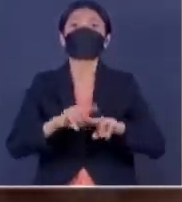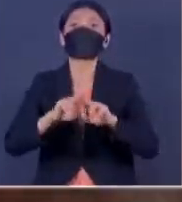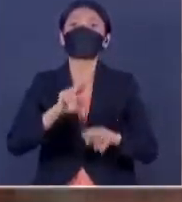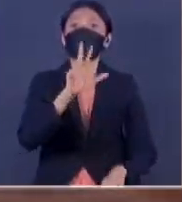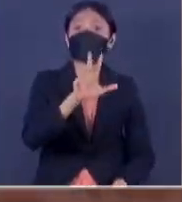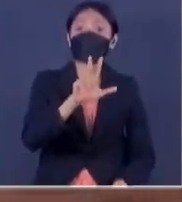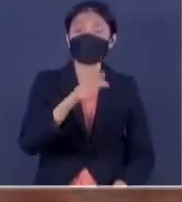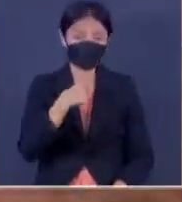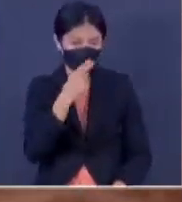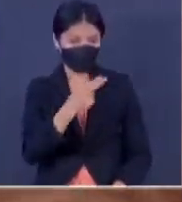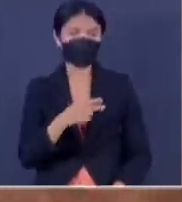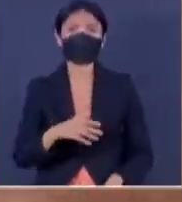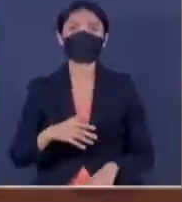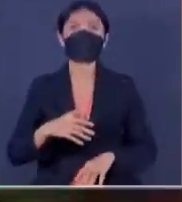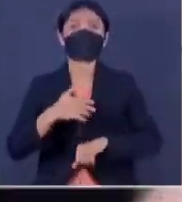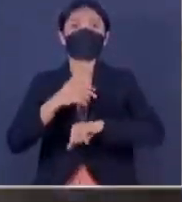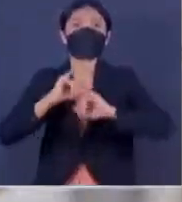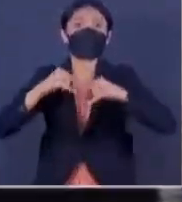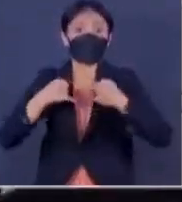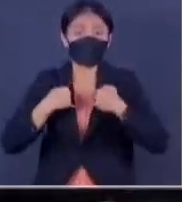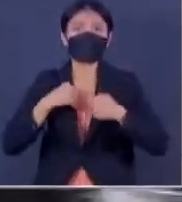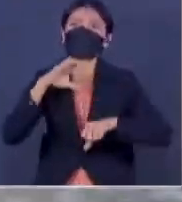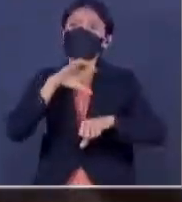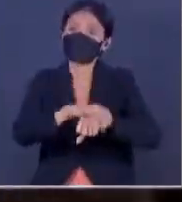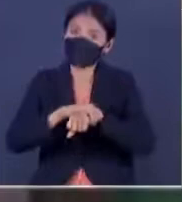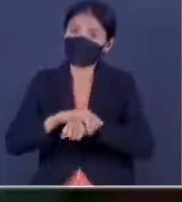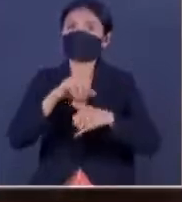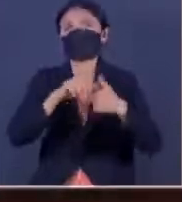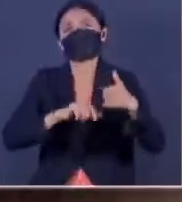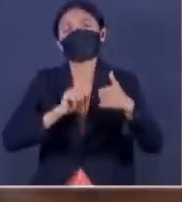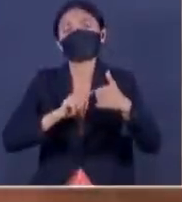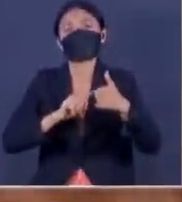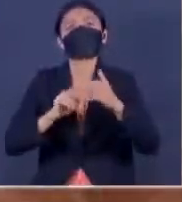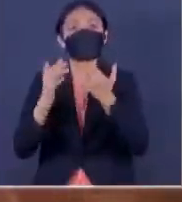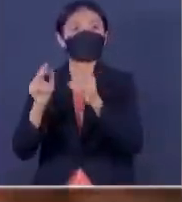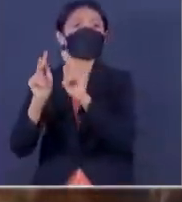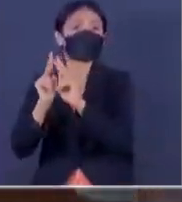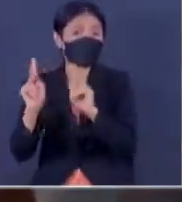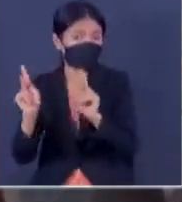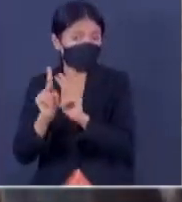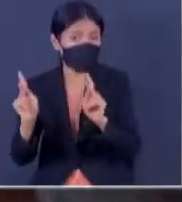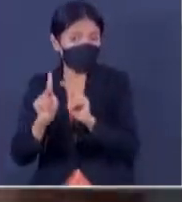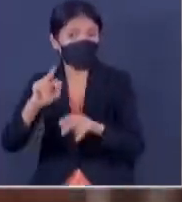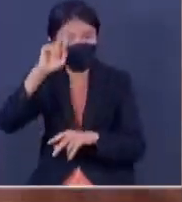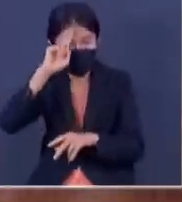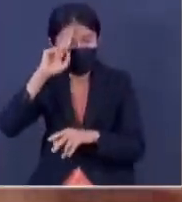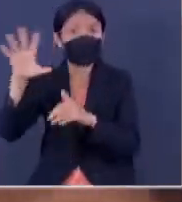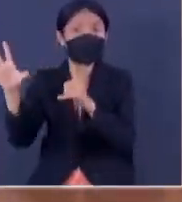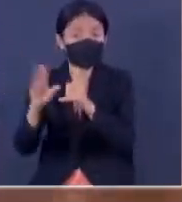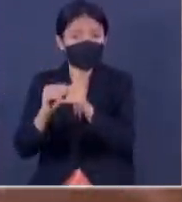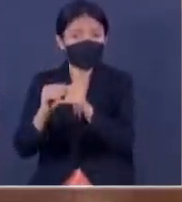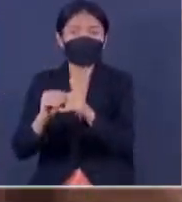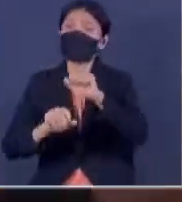ร้านฐานฝ่าฝืนคำสั่งคณะกรรมการโรคติดต่อจังหวัดสงขลาเปรียบเทียบปรับ 2,500 ถึง 3,000